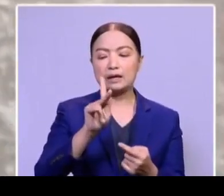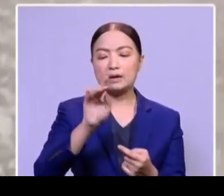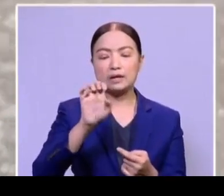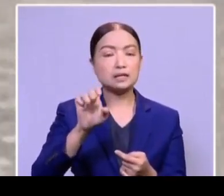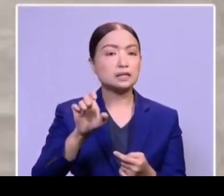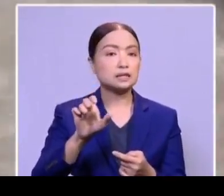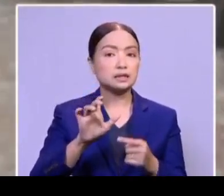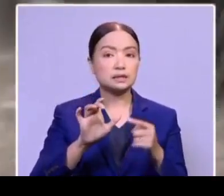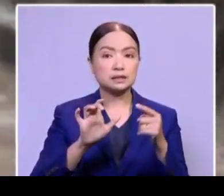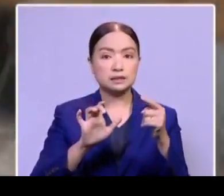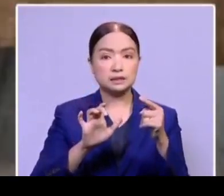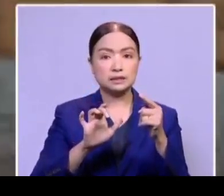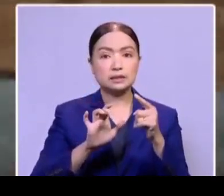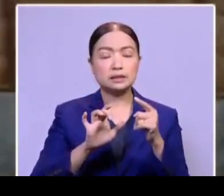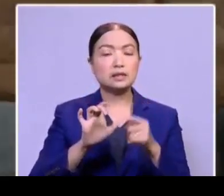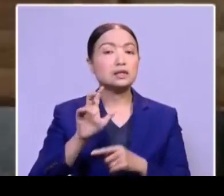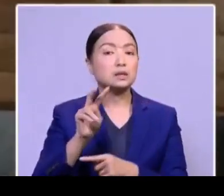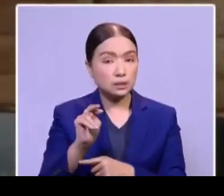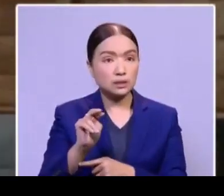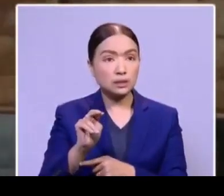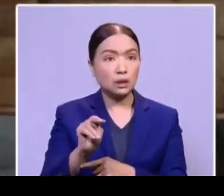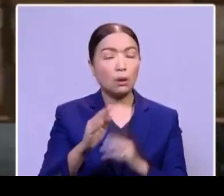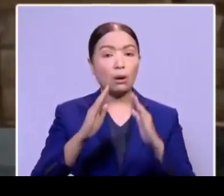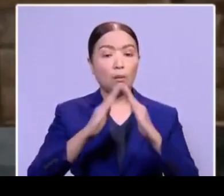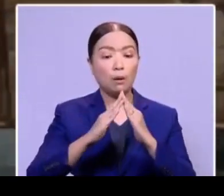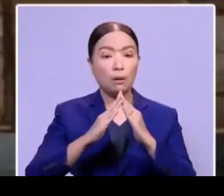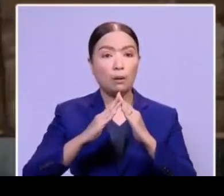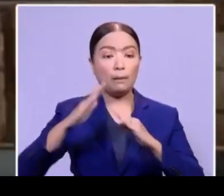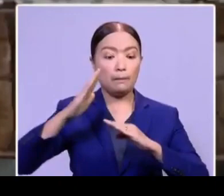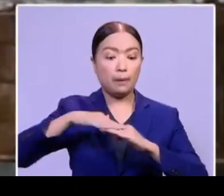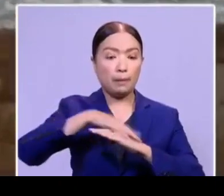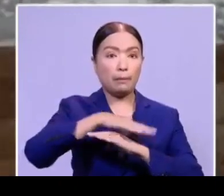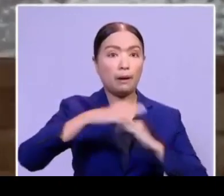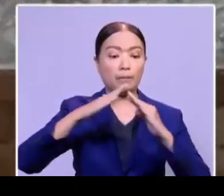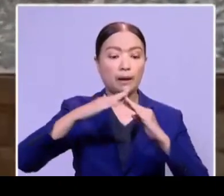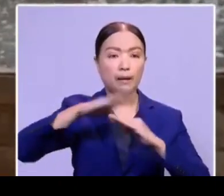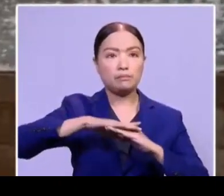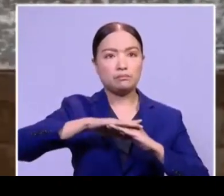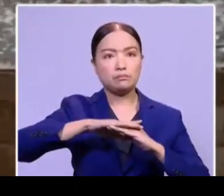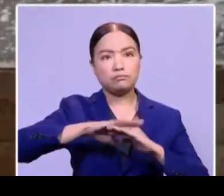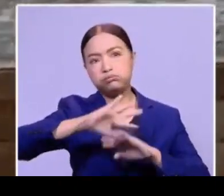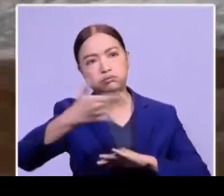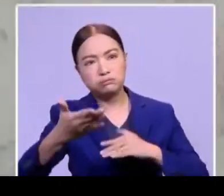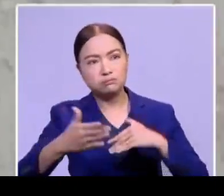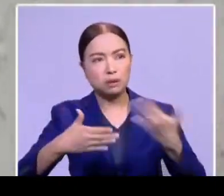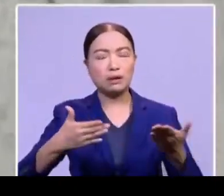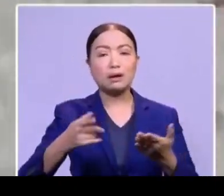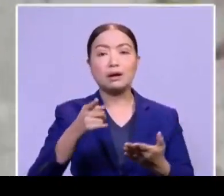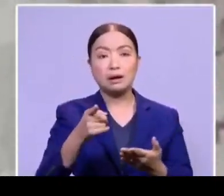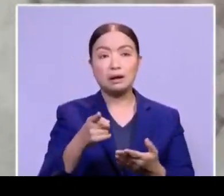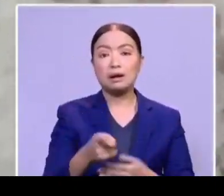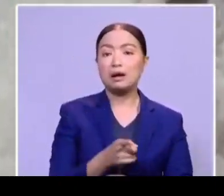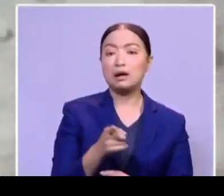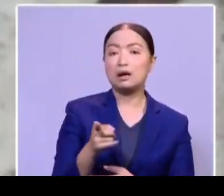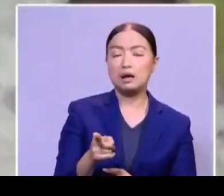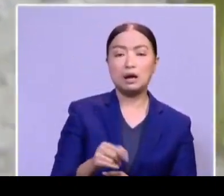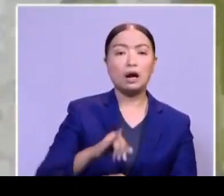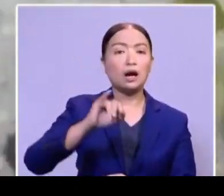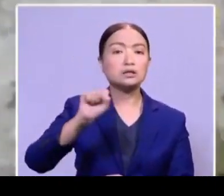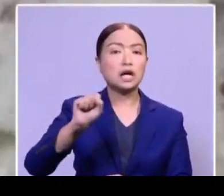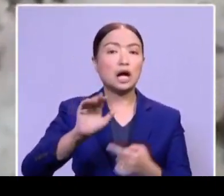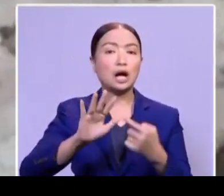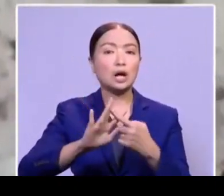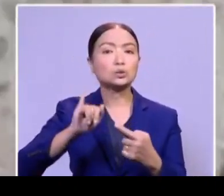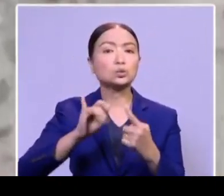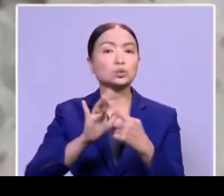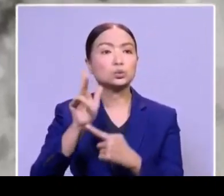ะฮะพัดหอบหลังคาสังกะสีปลิวหายไปเรียกว่าทั้งแถบเลยส่วนบ้านเปียงซ้อบ้านสะจุกสะเกี้ยงอยู่ในตำบล